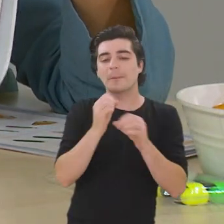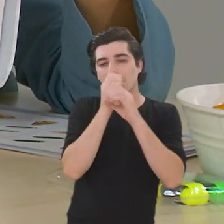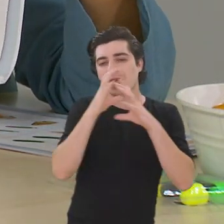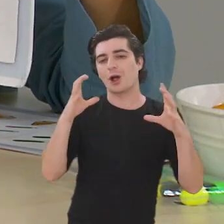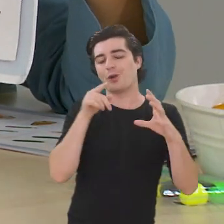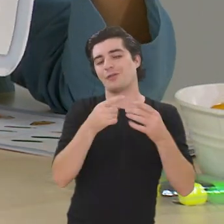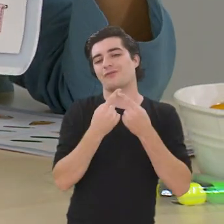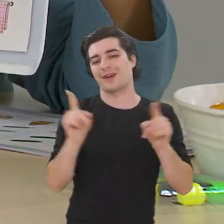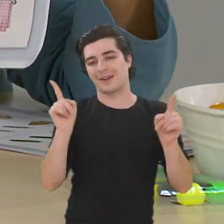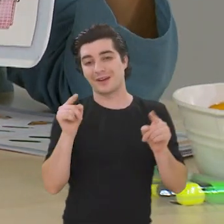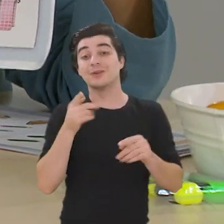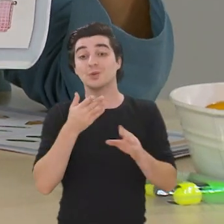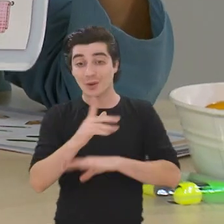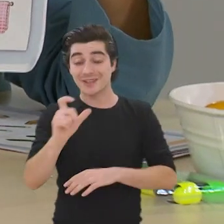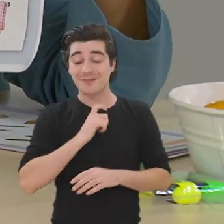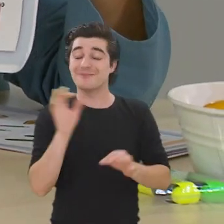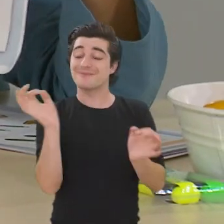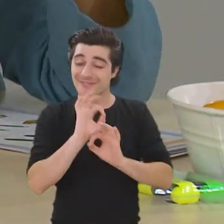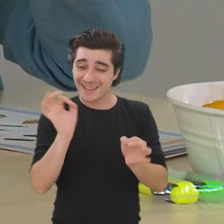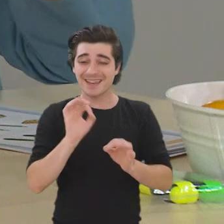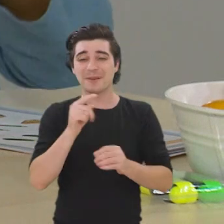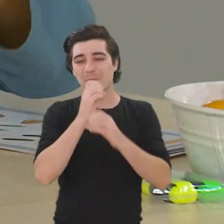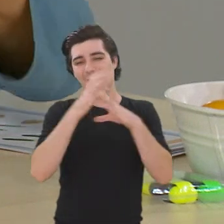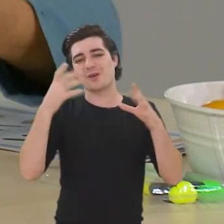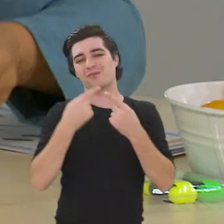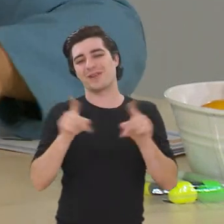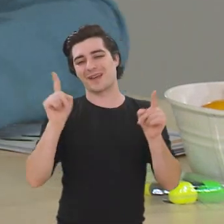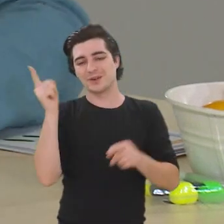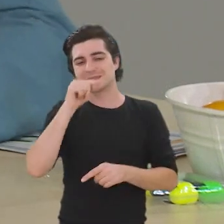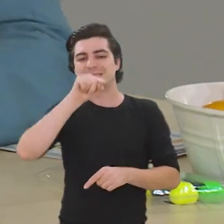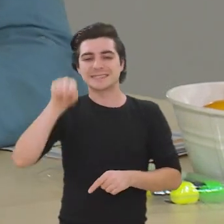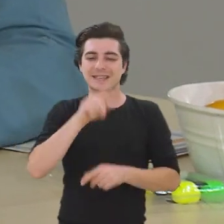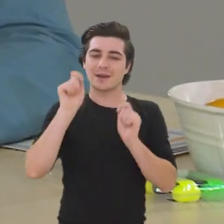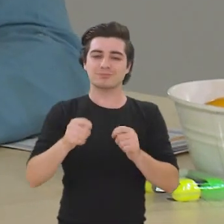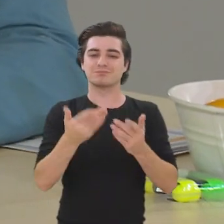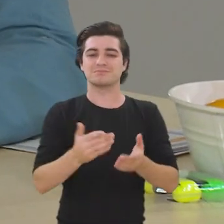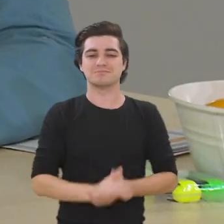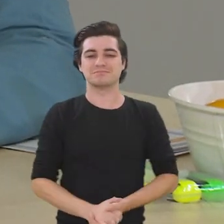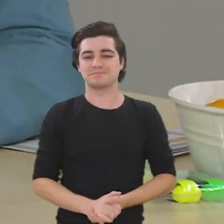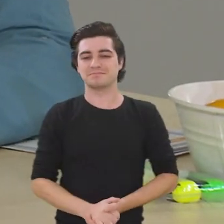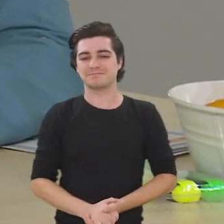Balon farklı. Evet, doğru cevap balon farklı olan. Şimdi işaretlemeni yapabilirsin.